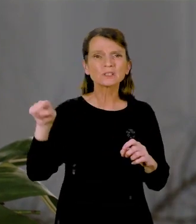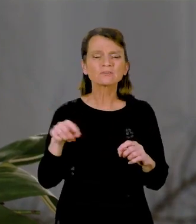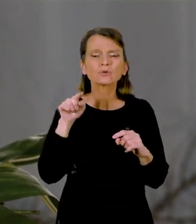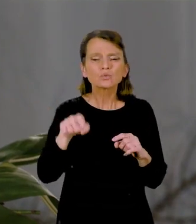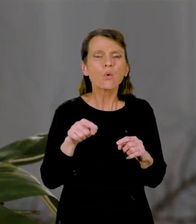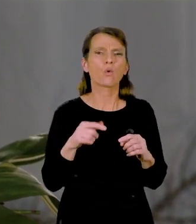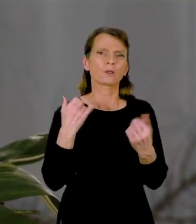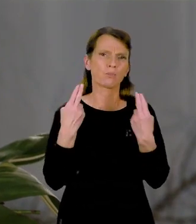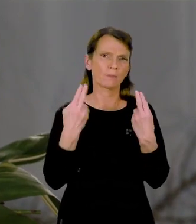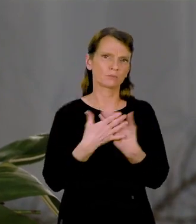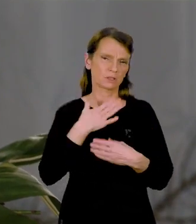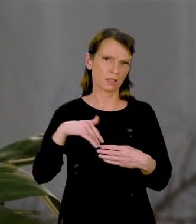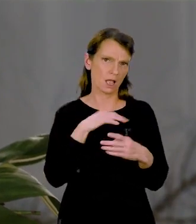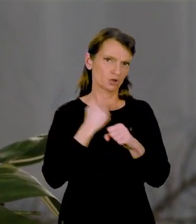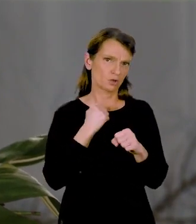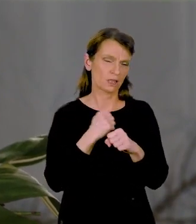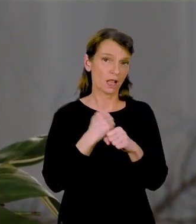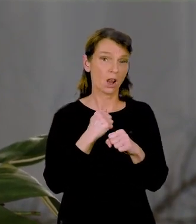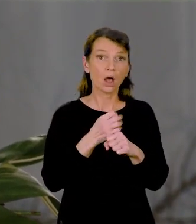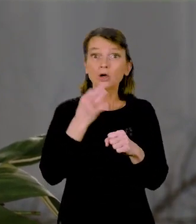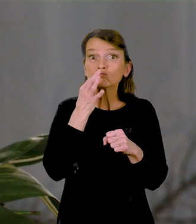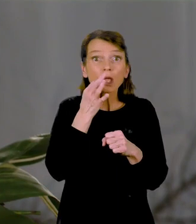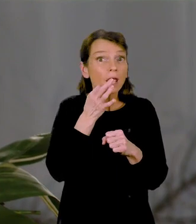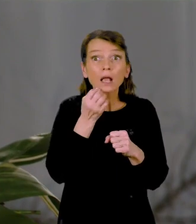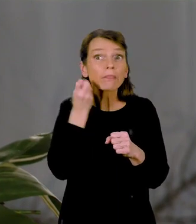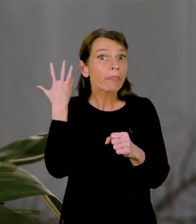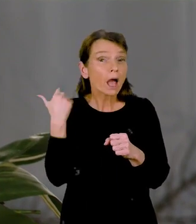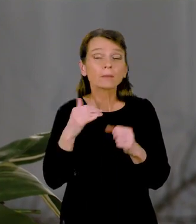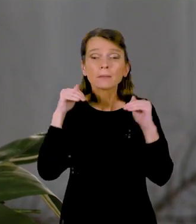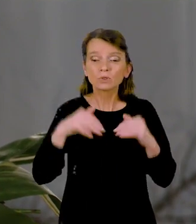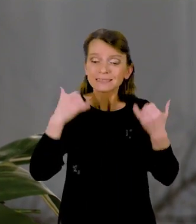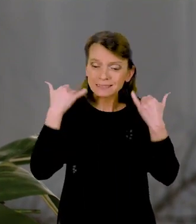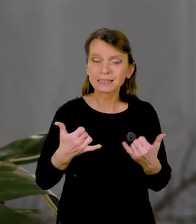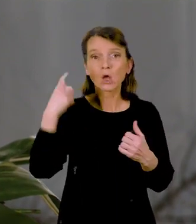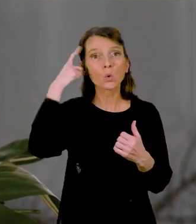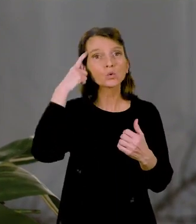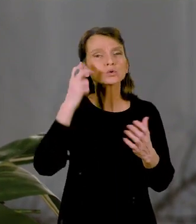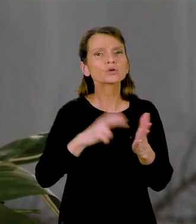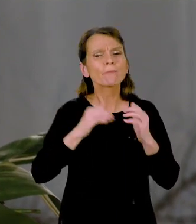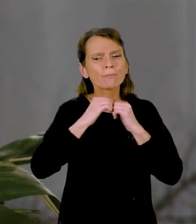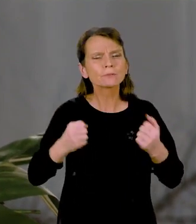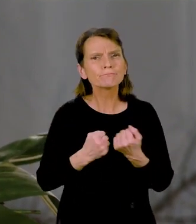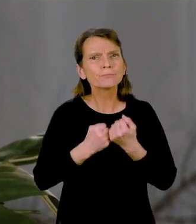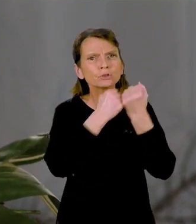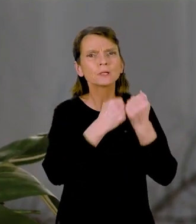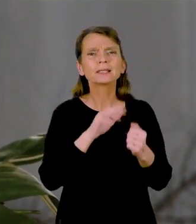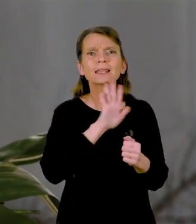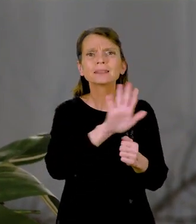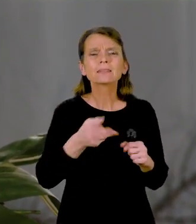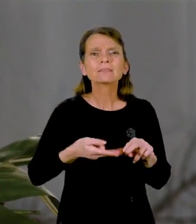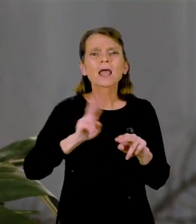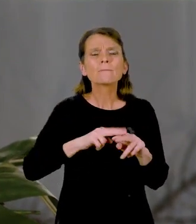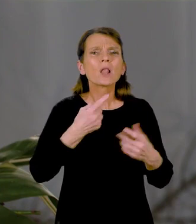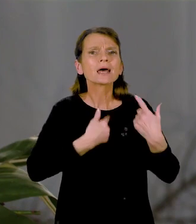in zaokroži. Če kdaj, potem bi morali ravno sedaj kulturo izdatno podpirati, še posebej njene